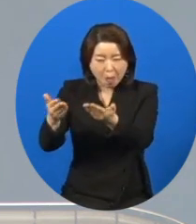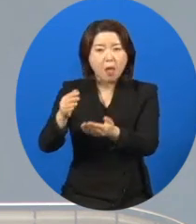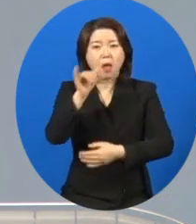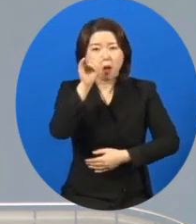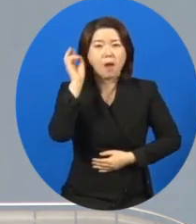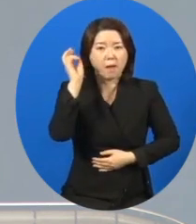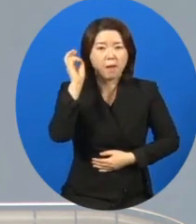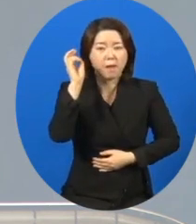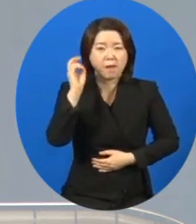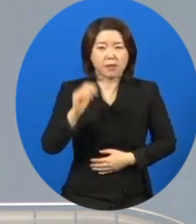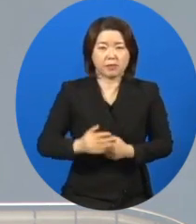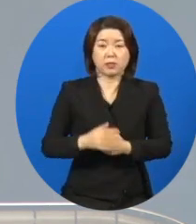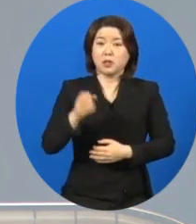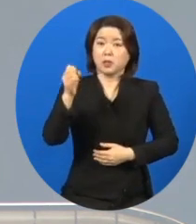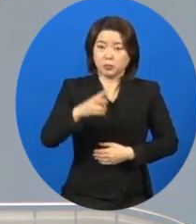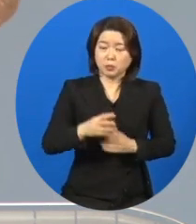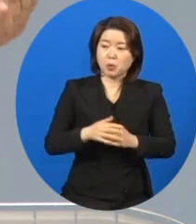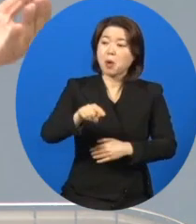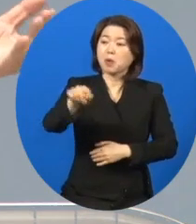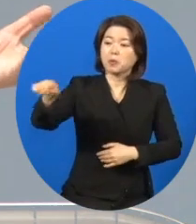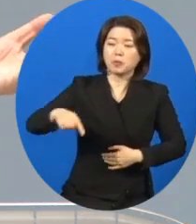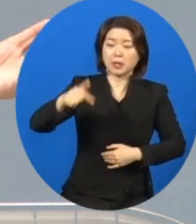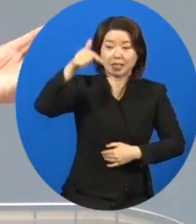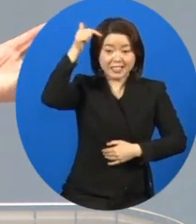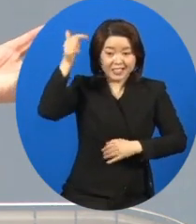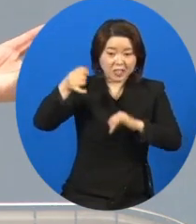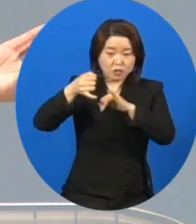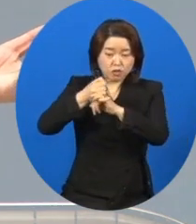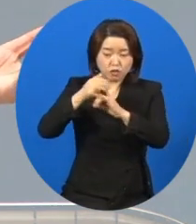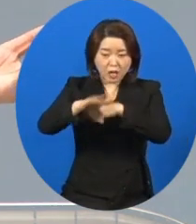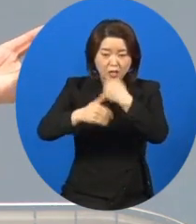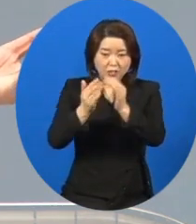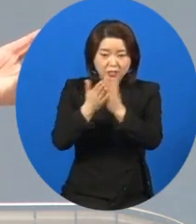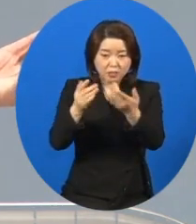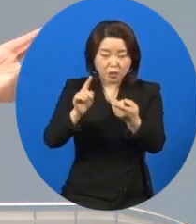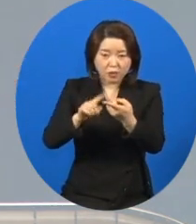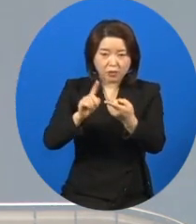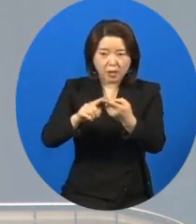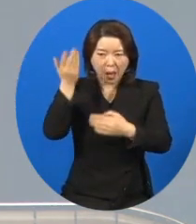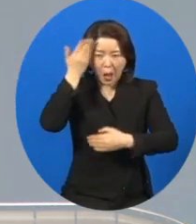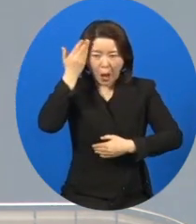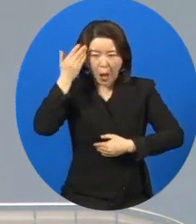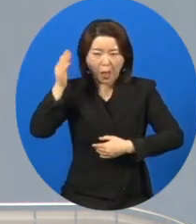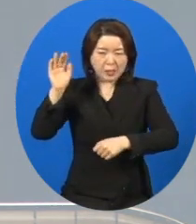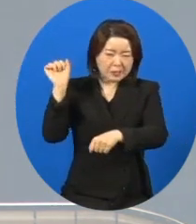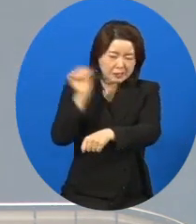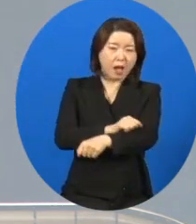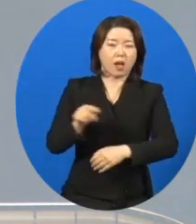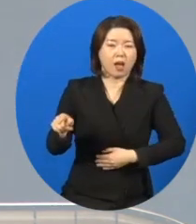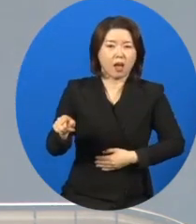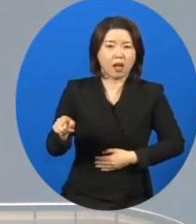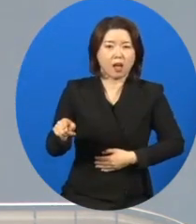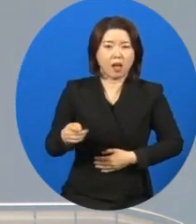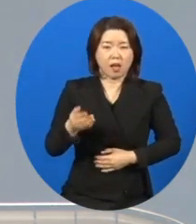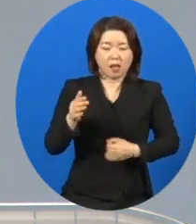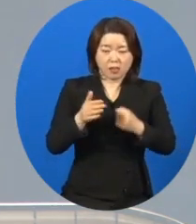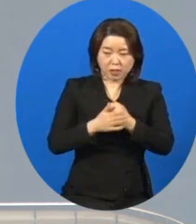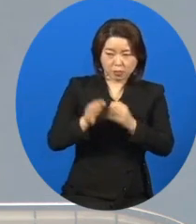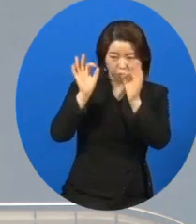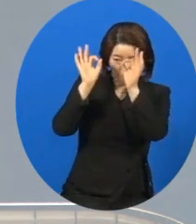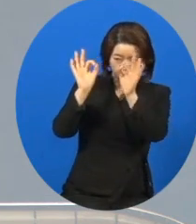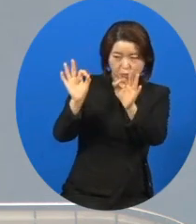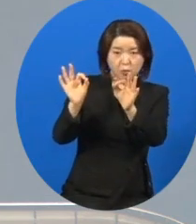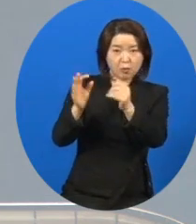왔고 그리고 그들은 구약 성경에 대해서도 잘 알아서 얼핏 보기에는 참 이